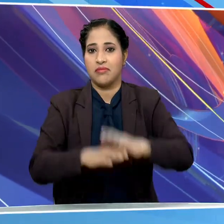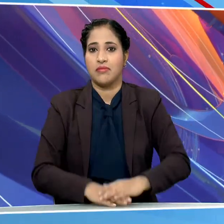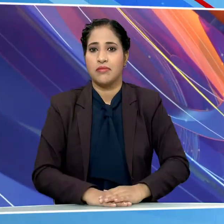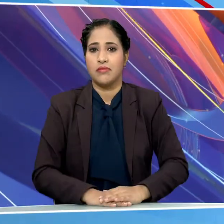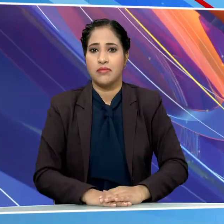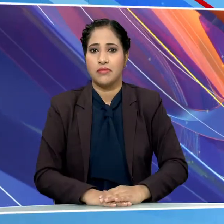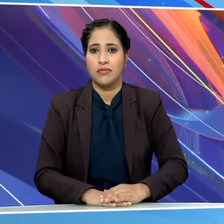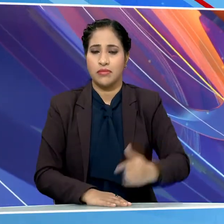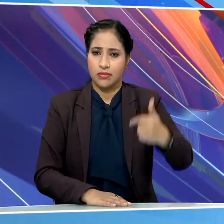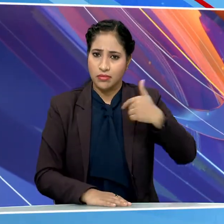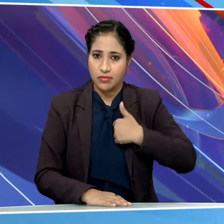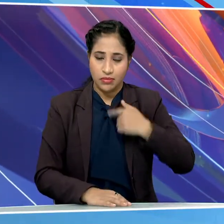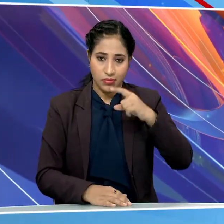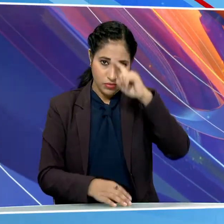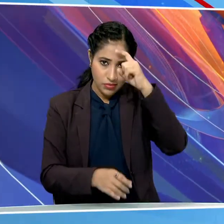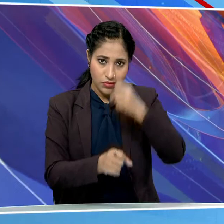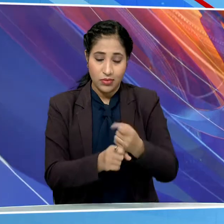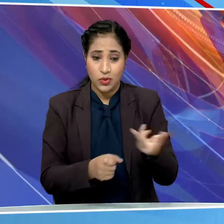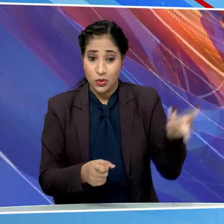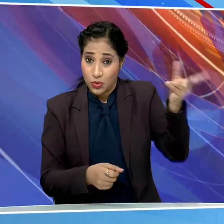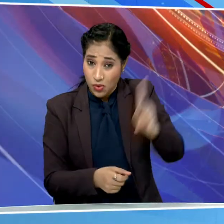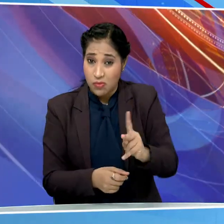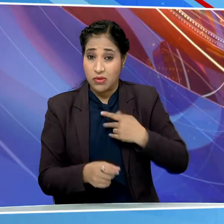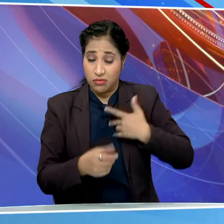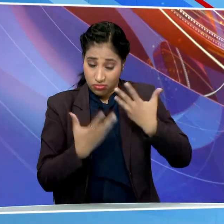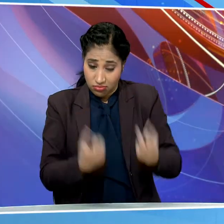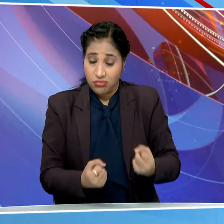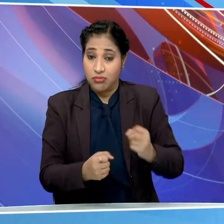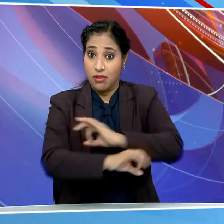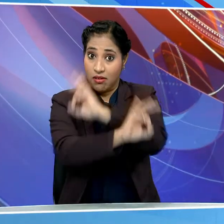हम गुजरात के पुनर्निर्माण ही नहीं